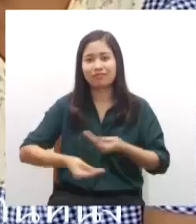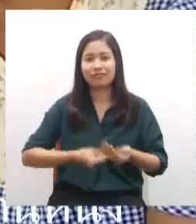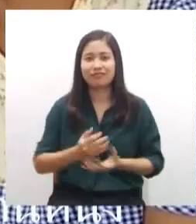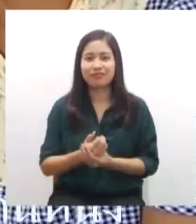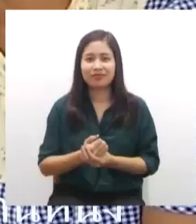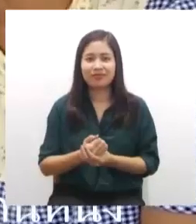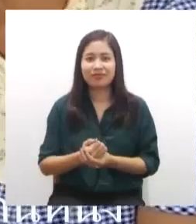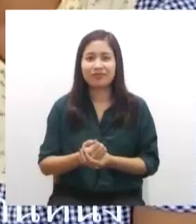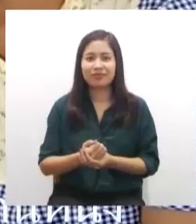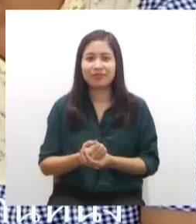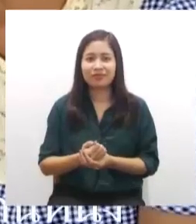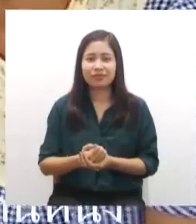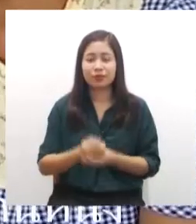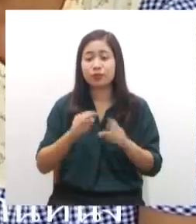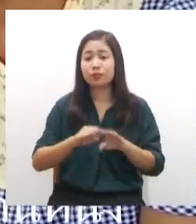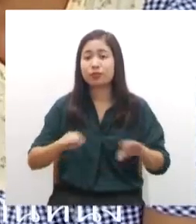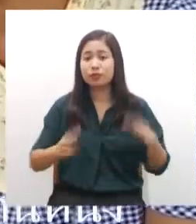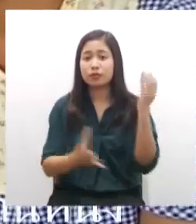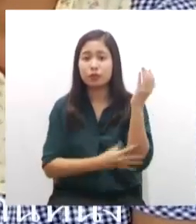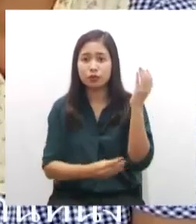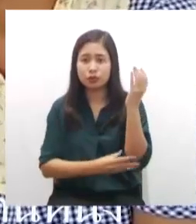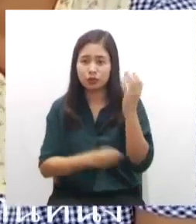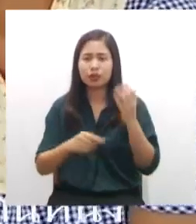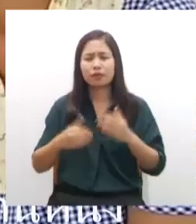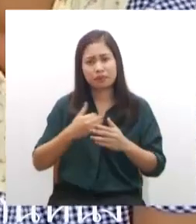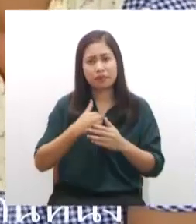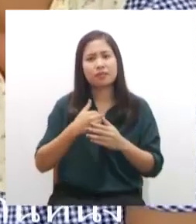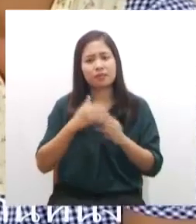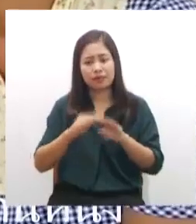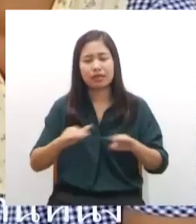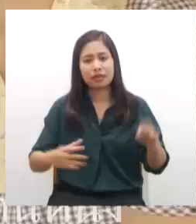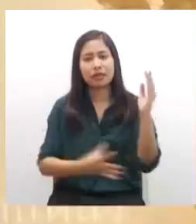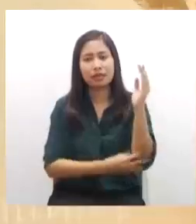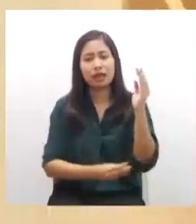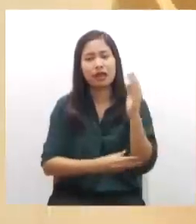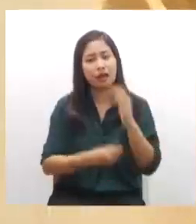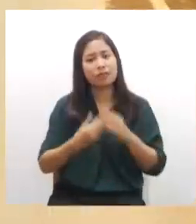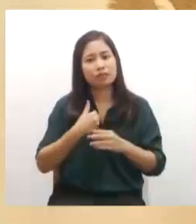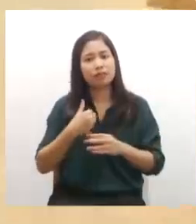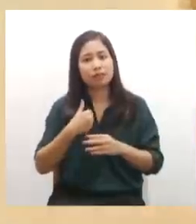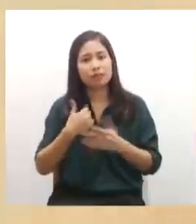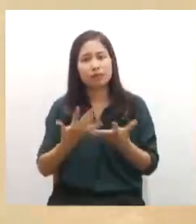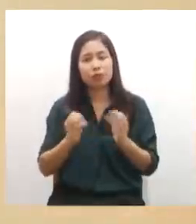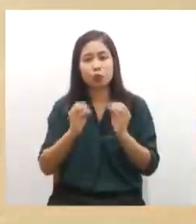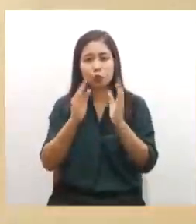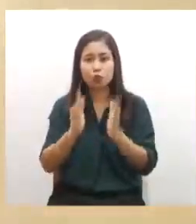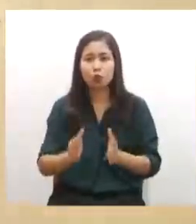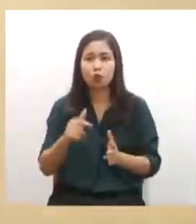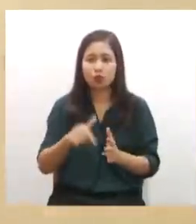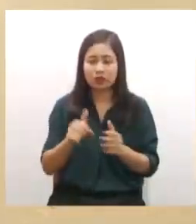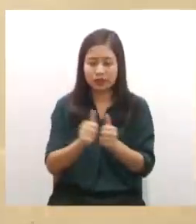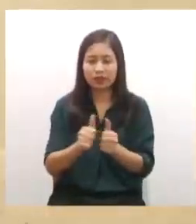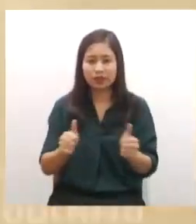เรื่องเด็กผู้ยากไร้นะครับบริเวณหน้าบ้านผมมีเด็กผู้ยากไร้อยู่คนหนึ่งครูสุทีมแกไม่เคยทอดทิ้งจริงๆ